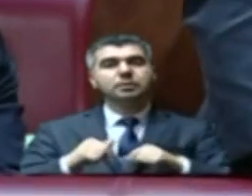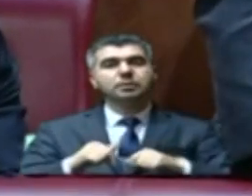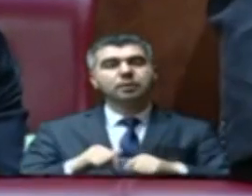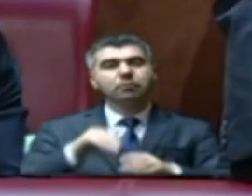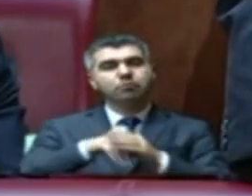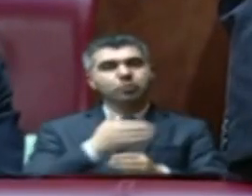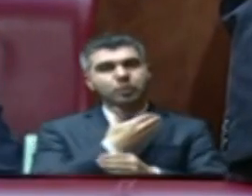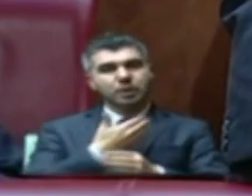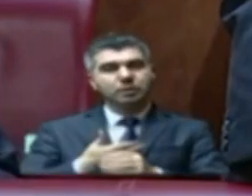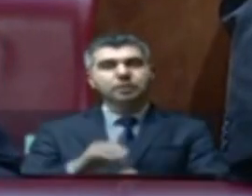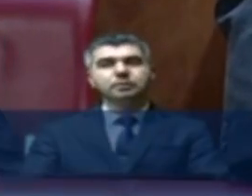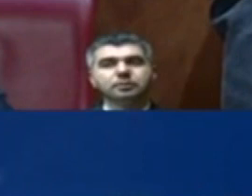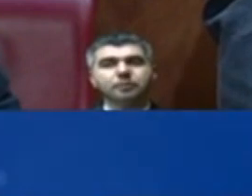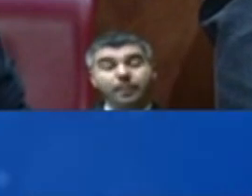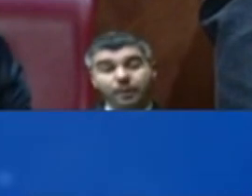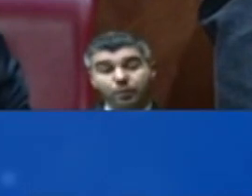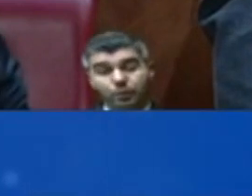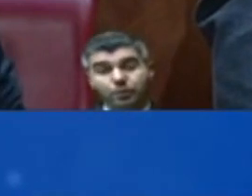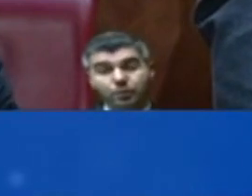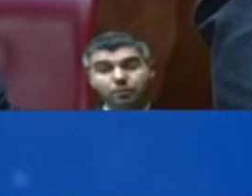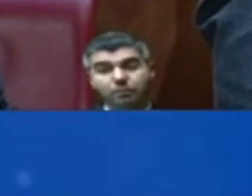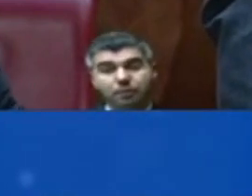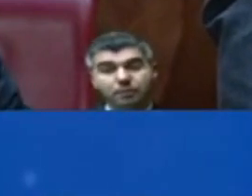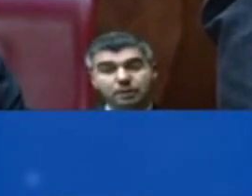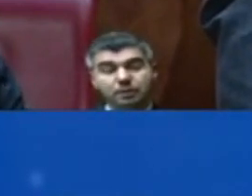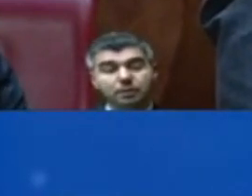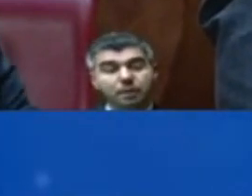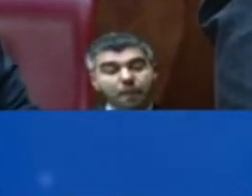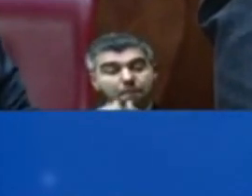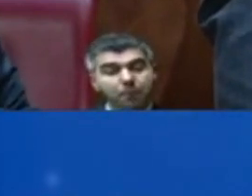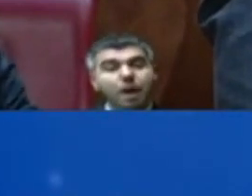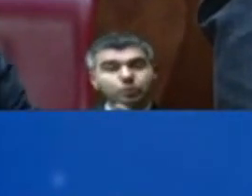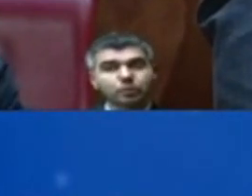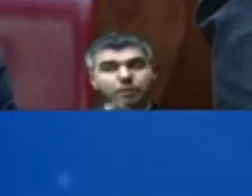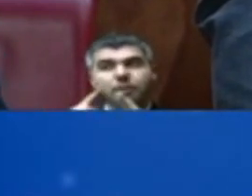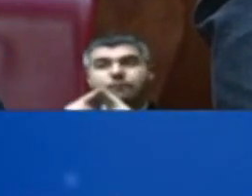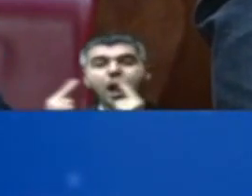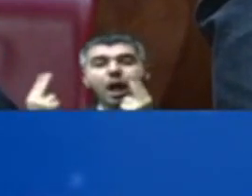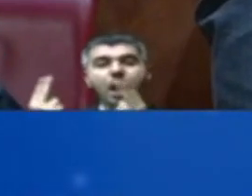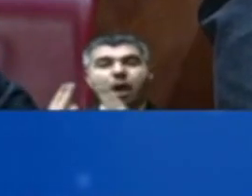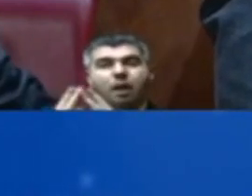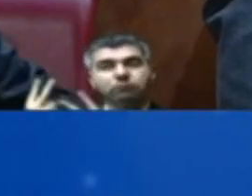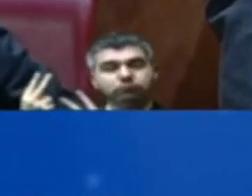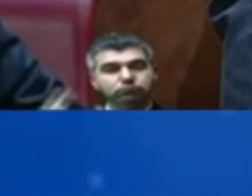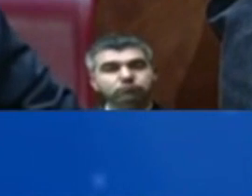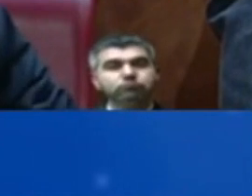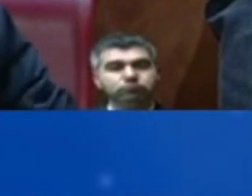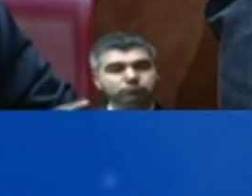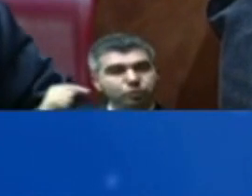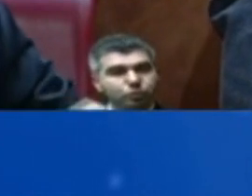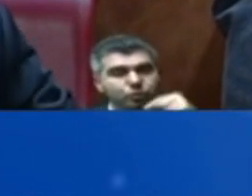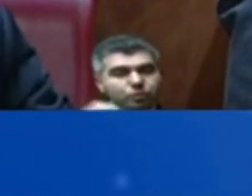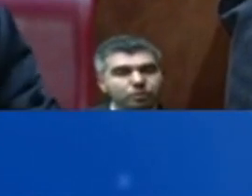المستشار. بالفعل اليوم عندما نتحدث عن النقل الدولي للبضائع بالأساس وقطاع اللي تحكمه الظاهرة